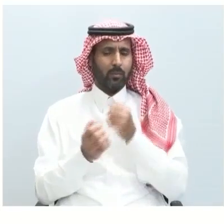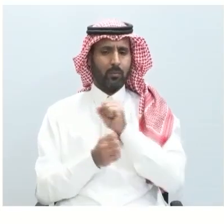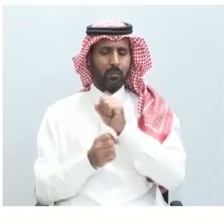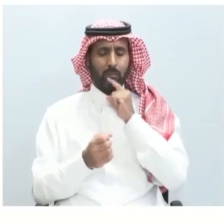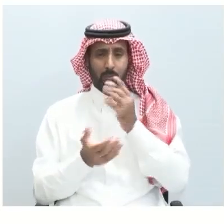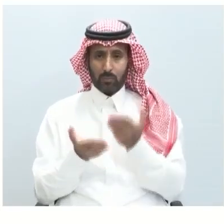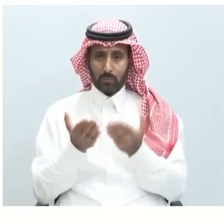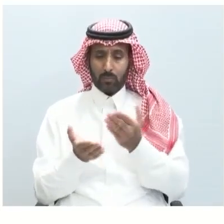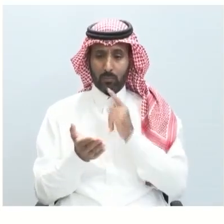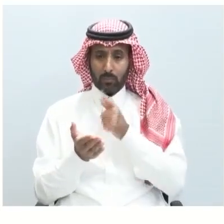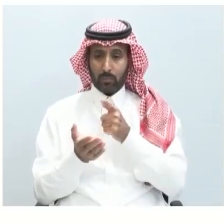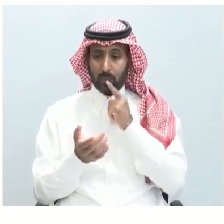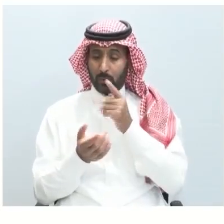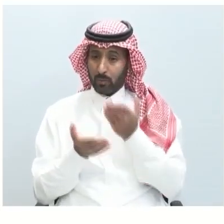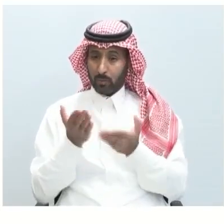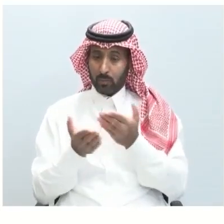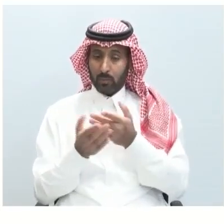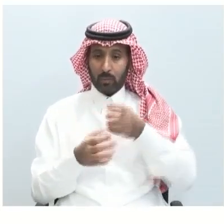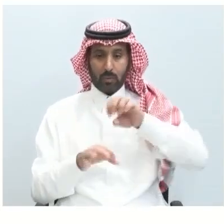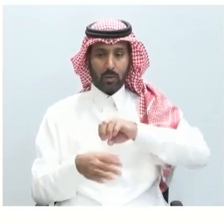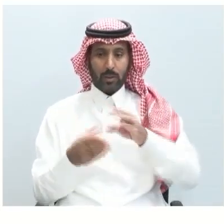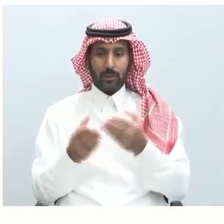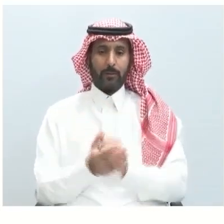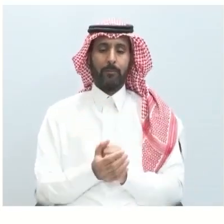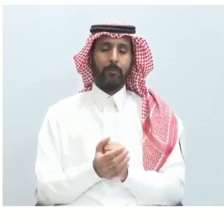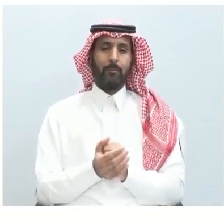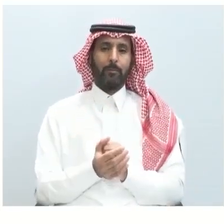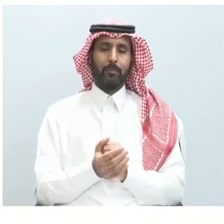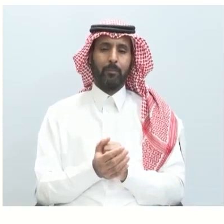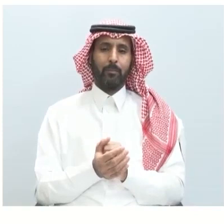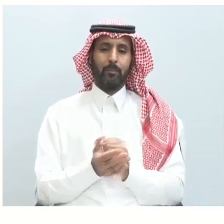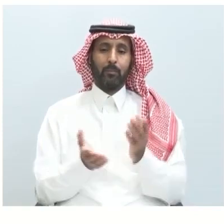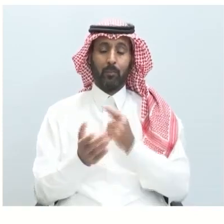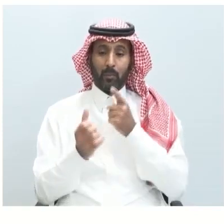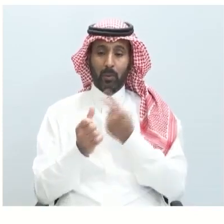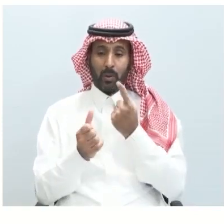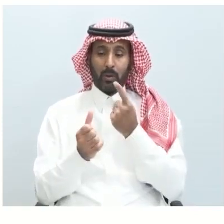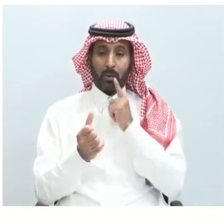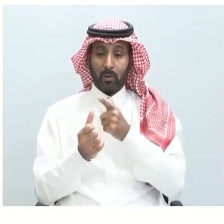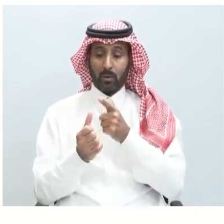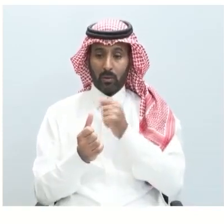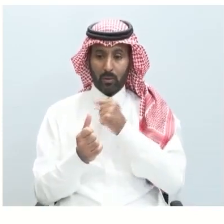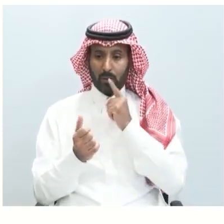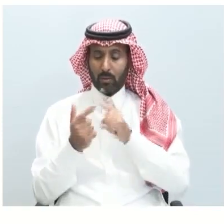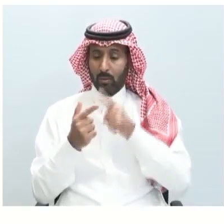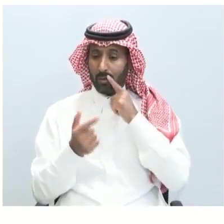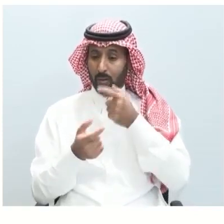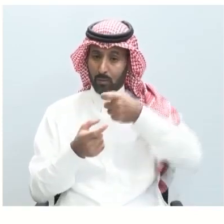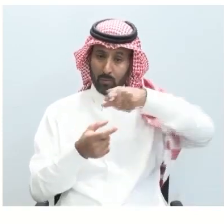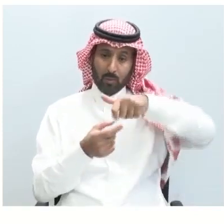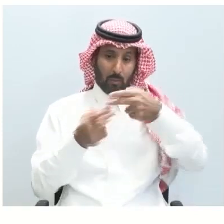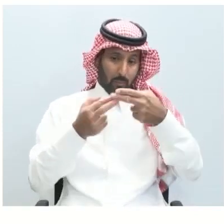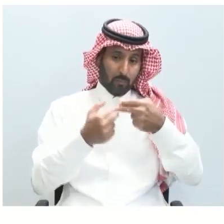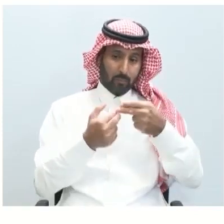الاتزان حتى اقول ان هنا توازن كيميائي في هذا التفاعل اولا لابد ان يكون النظام